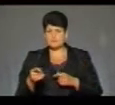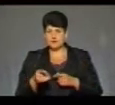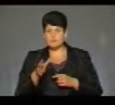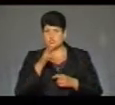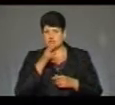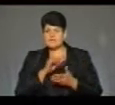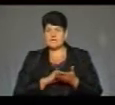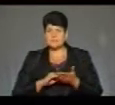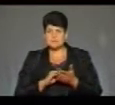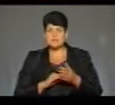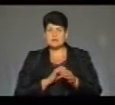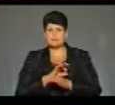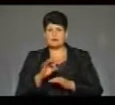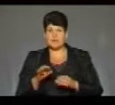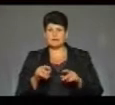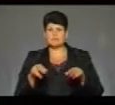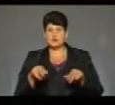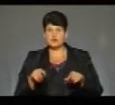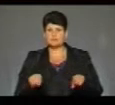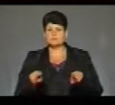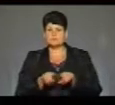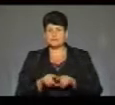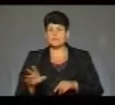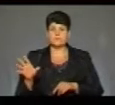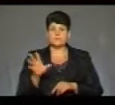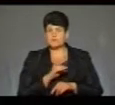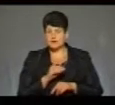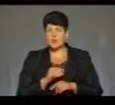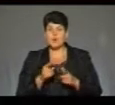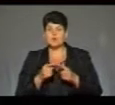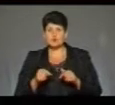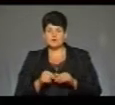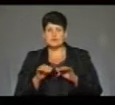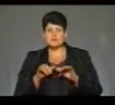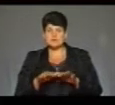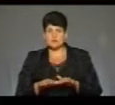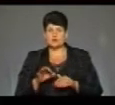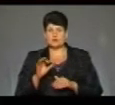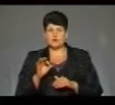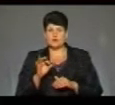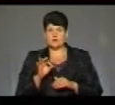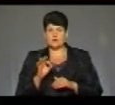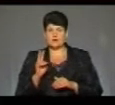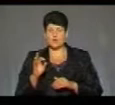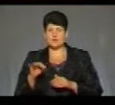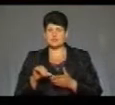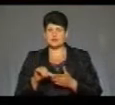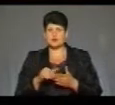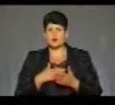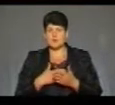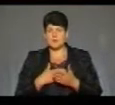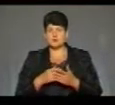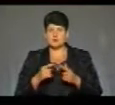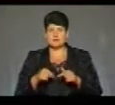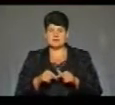час репетиції проєкту «Танцюю як усі». Організували захід тернополянка Олена Коваль, члени громадської організації «Ділові